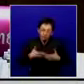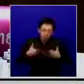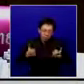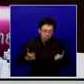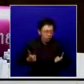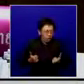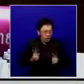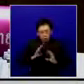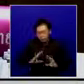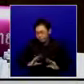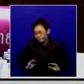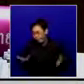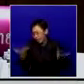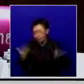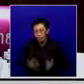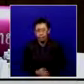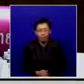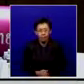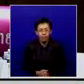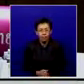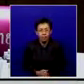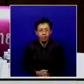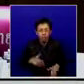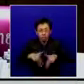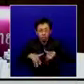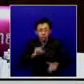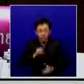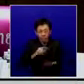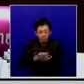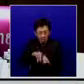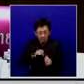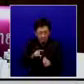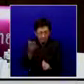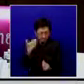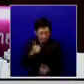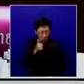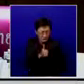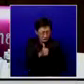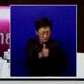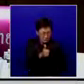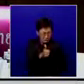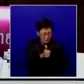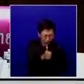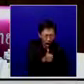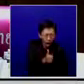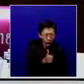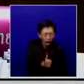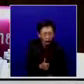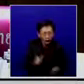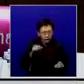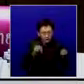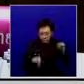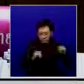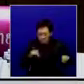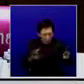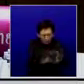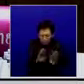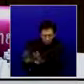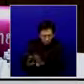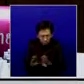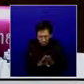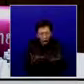แล้วเขาฝากมาทวงเศรษฐกิจของเขาที่เคยดีท่านปิดกิจการหมดเลยล็อกดาว